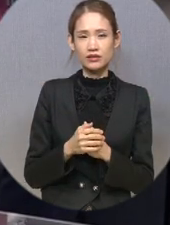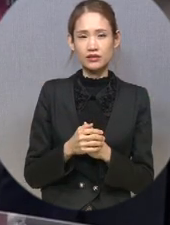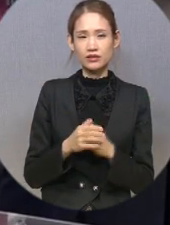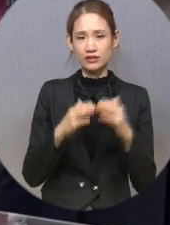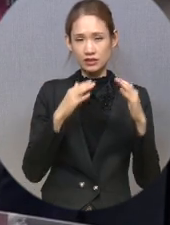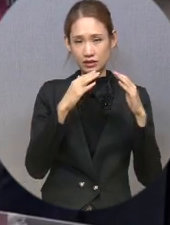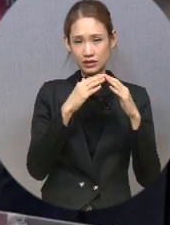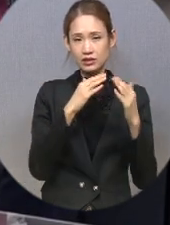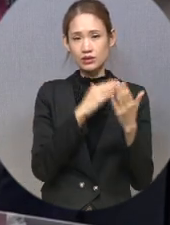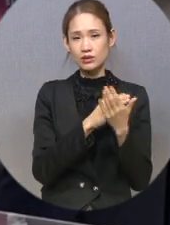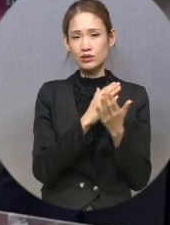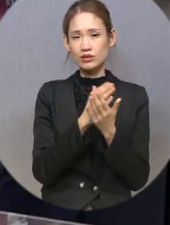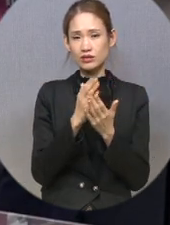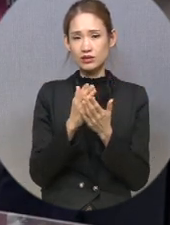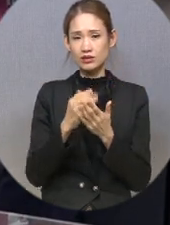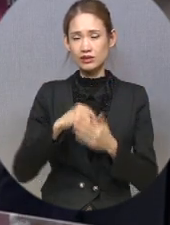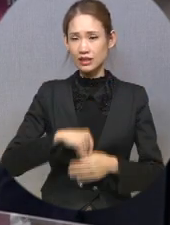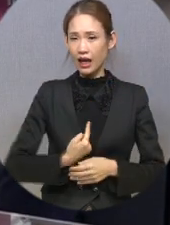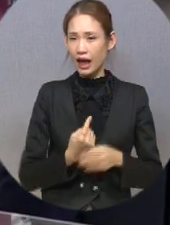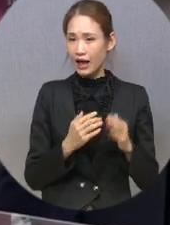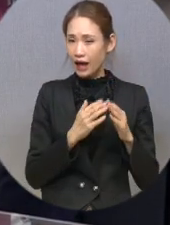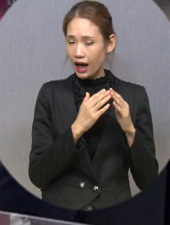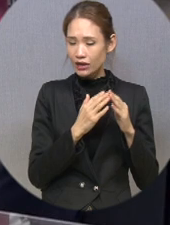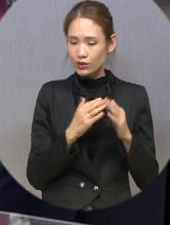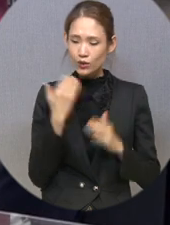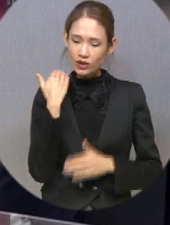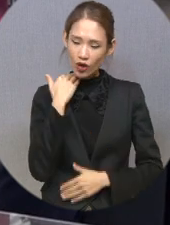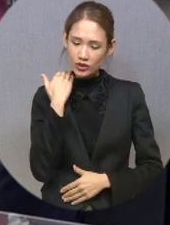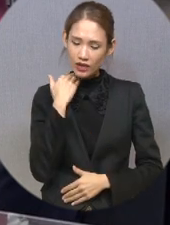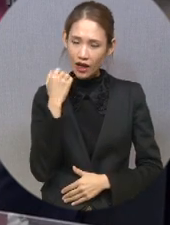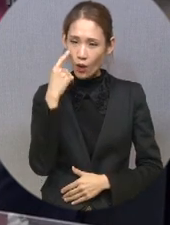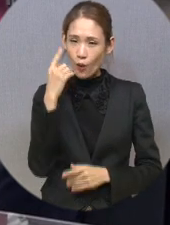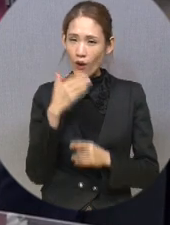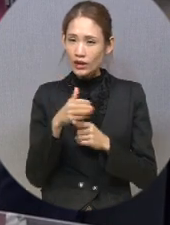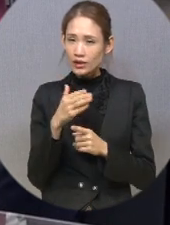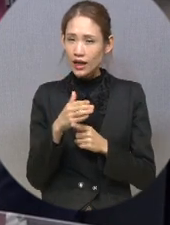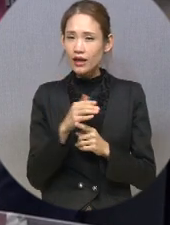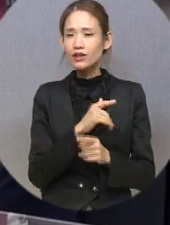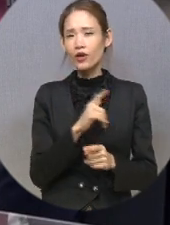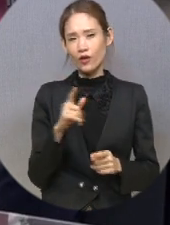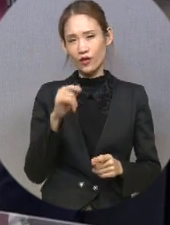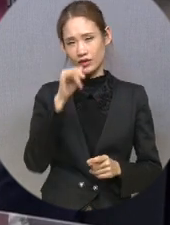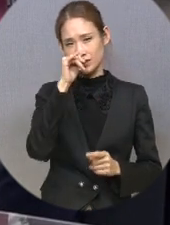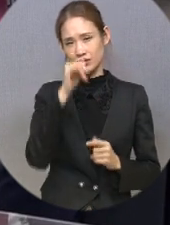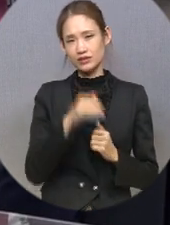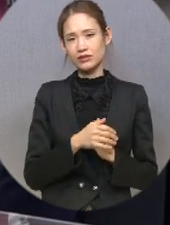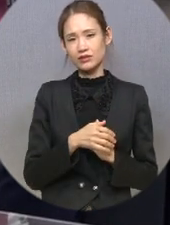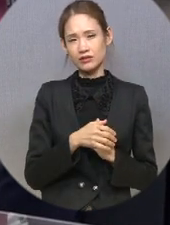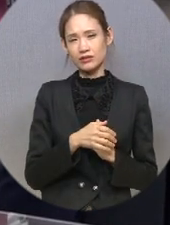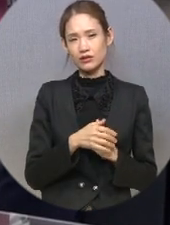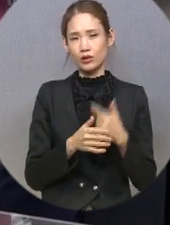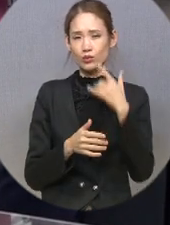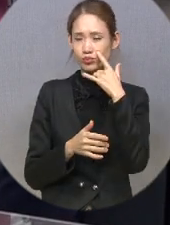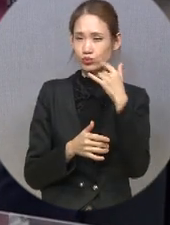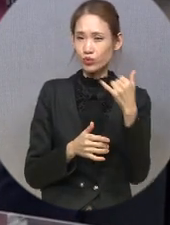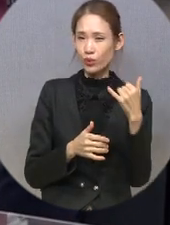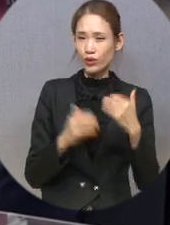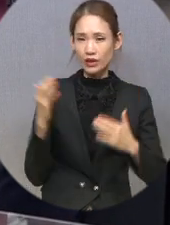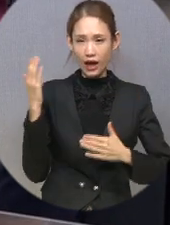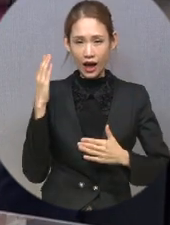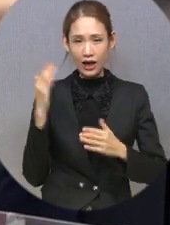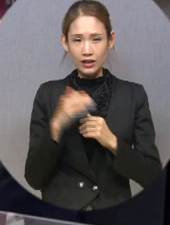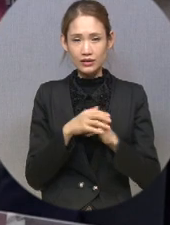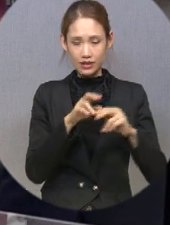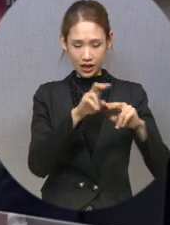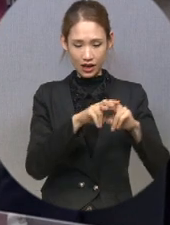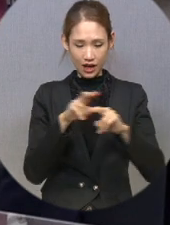집의 규모는 어떤지 자가인지 아니면 전세인지 월세인지 사월세인지가 나오고요. 부모님과 함께 학생과 이렇게 마주 앉아서